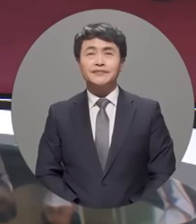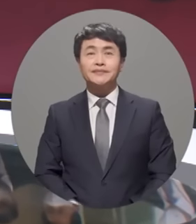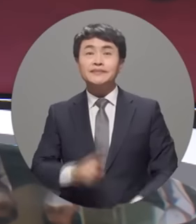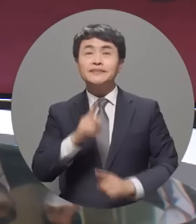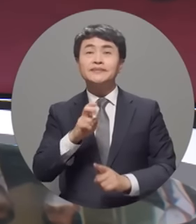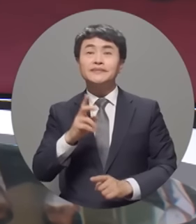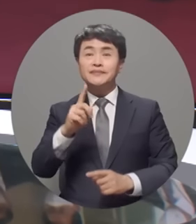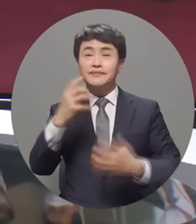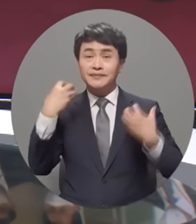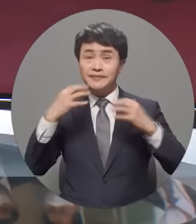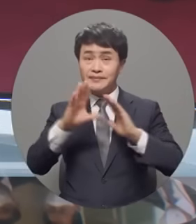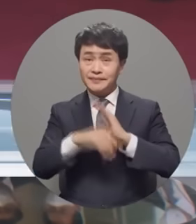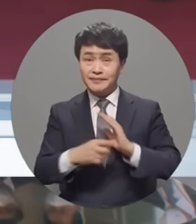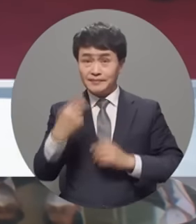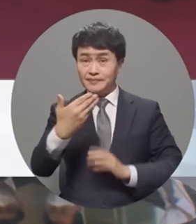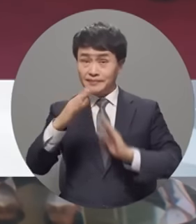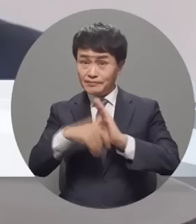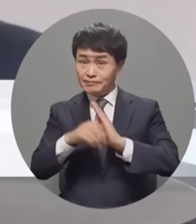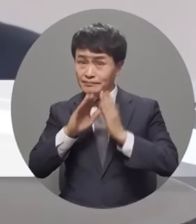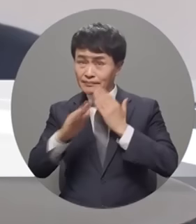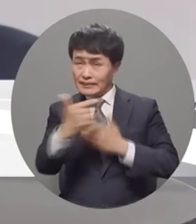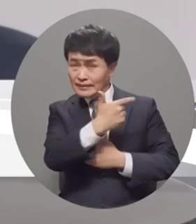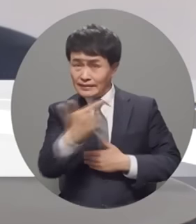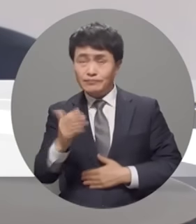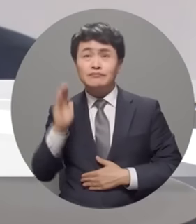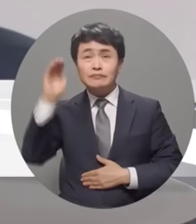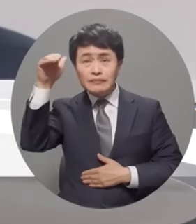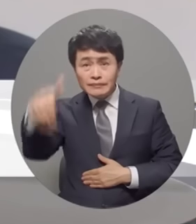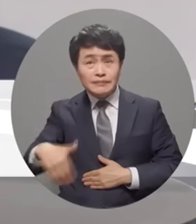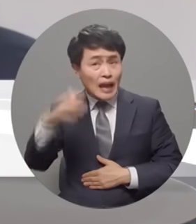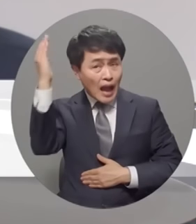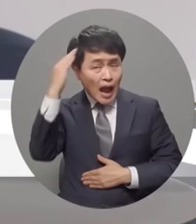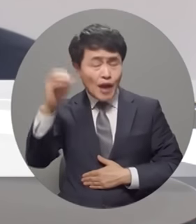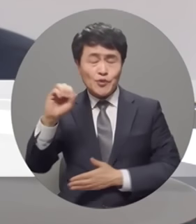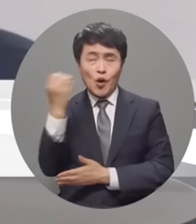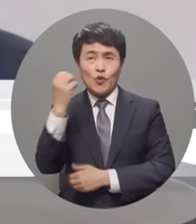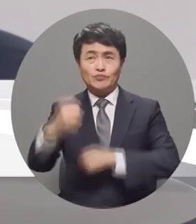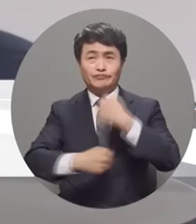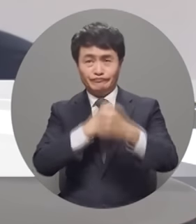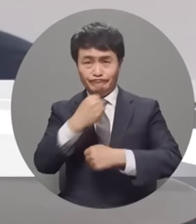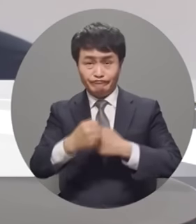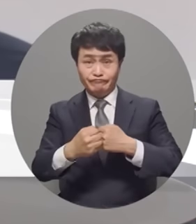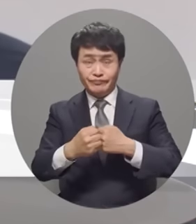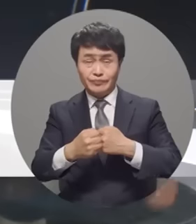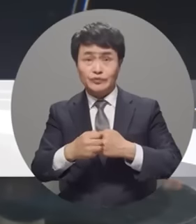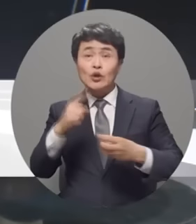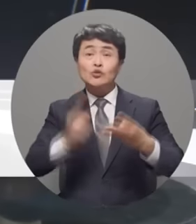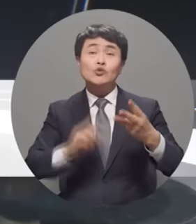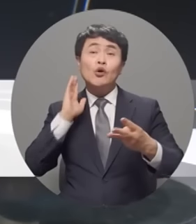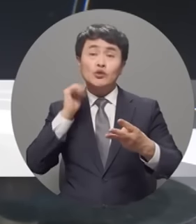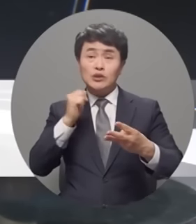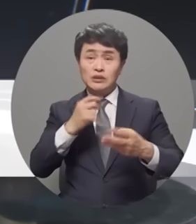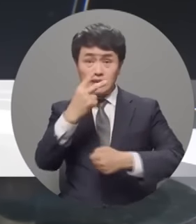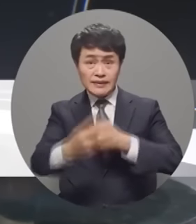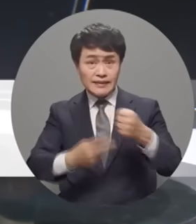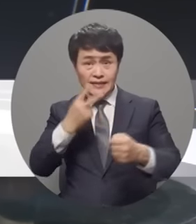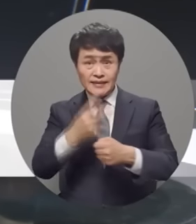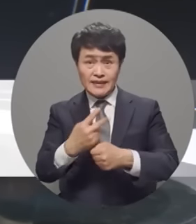이명박 정부 때인 2009년 이후 가장 큰 하락폭을 기록한 이번 한국의 언론 자유 순위는 윤석열 정부 2년